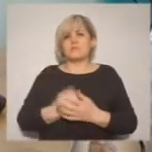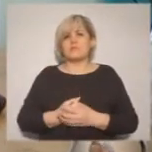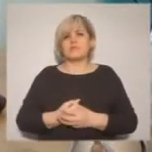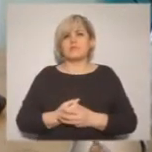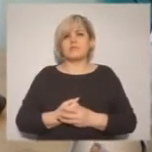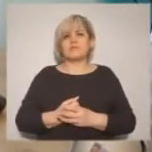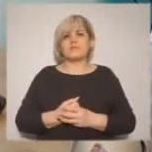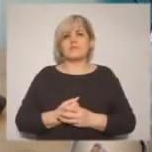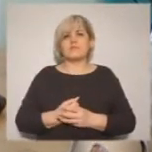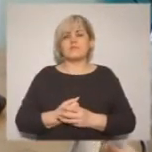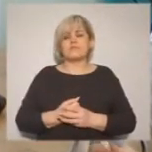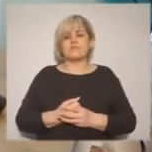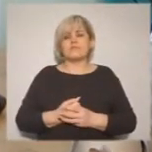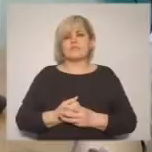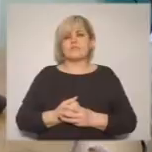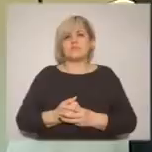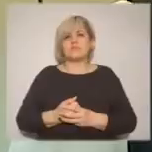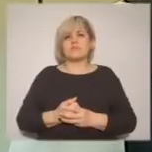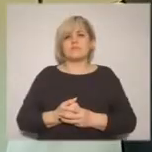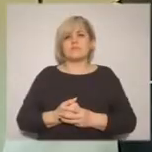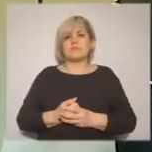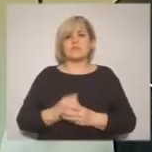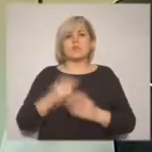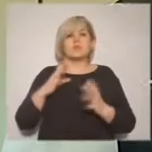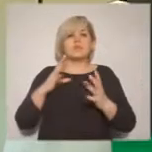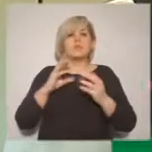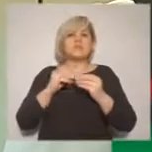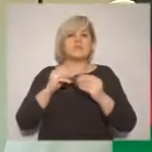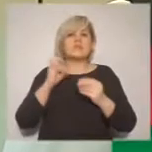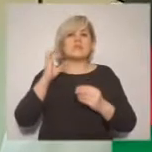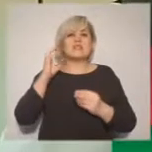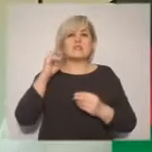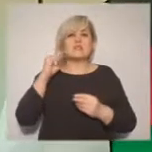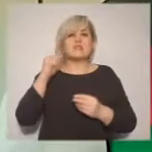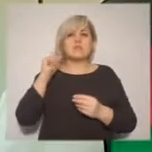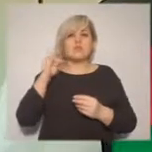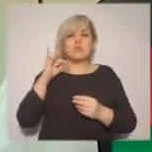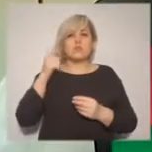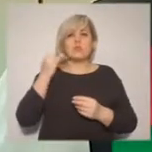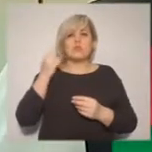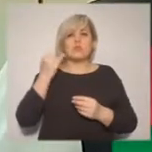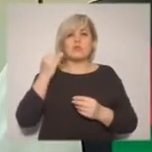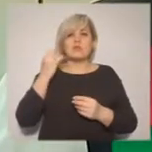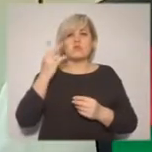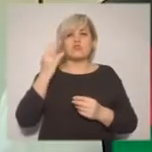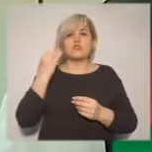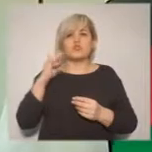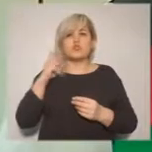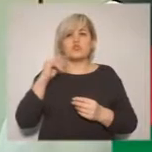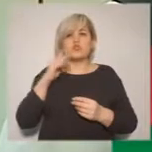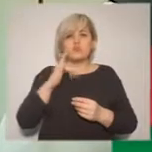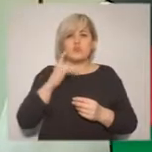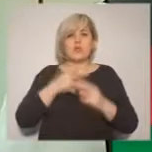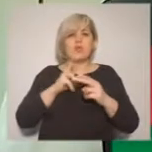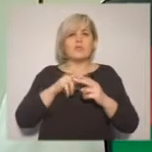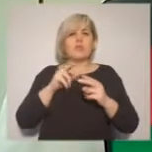чем-то серьезным для работодателя. С точки зрения санитарно-гигиенической службы, это оправданная мера, хотя бы таким